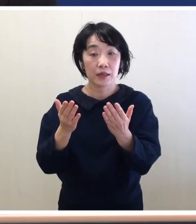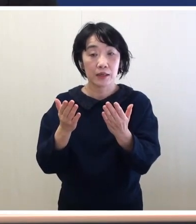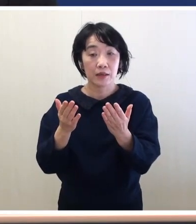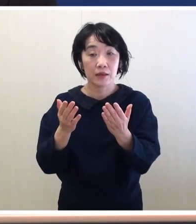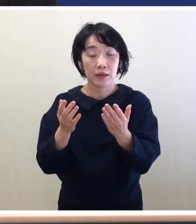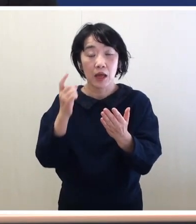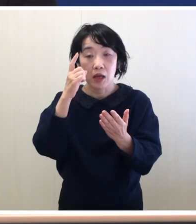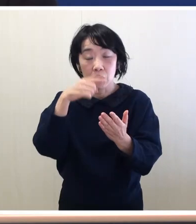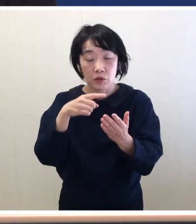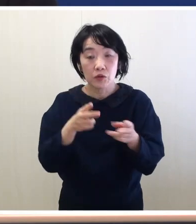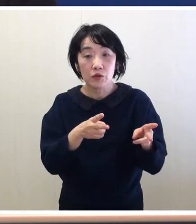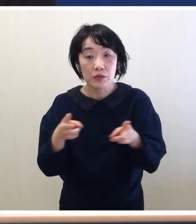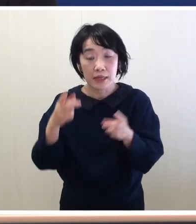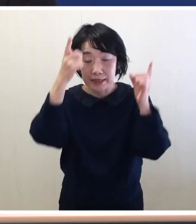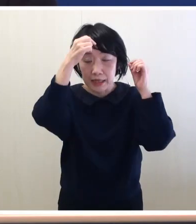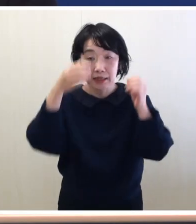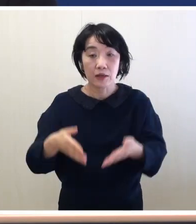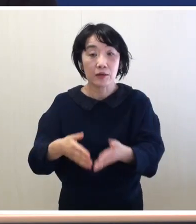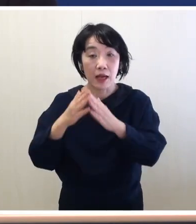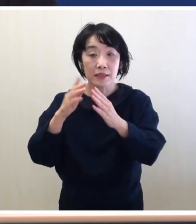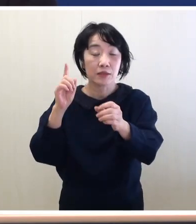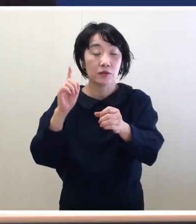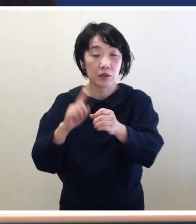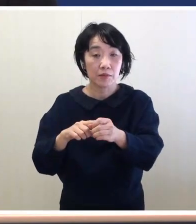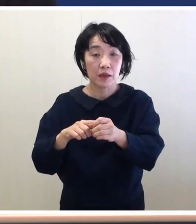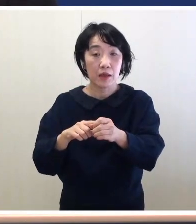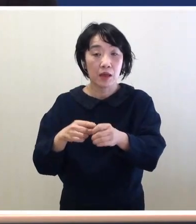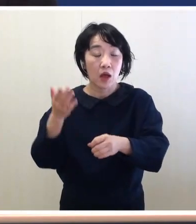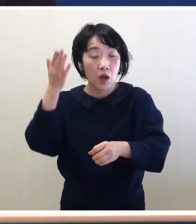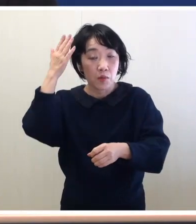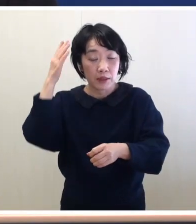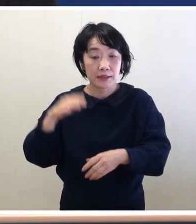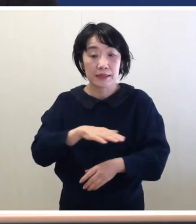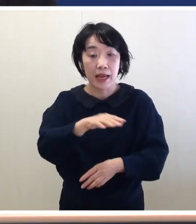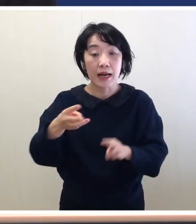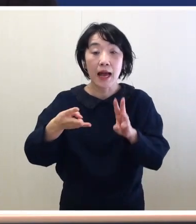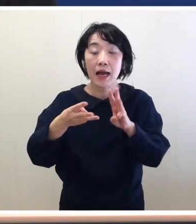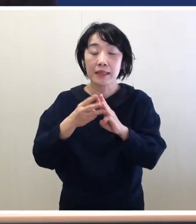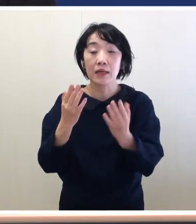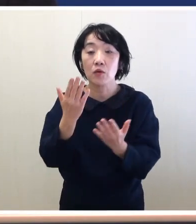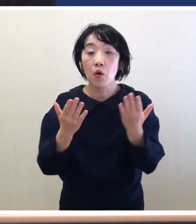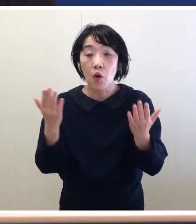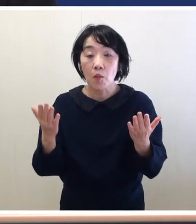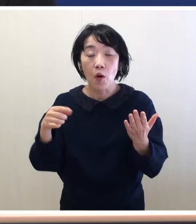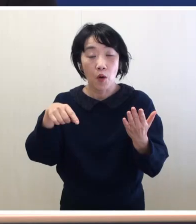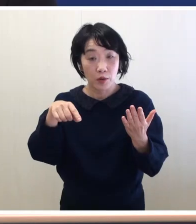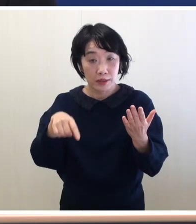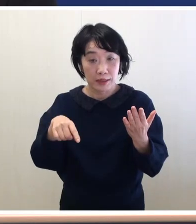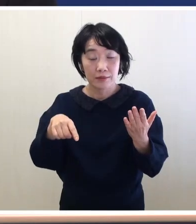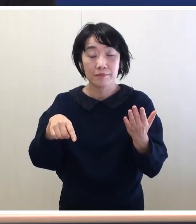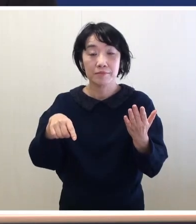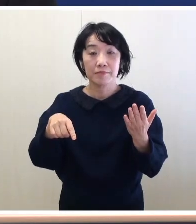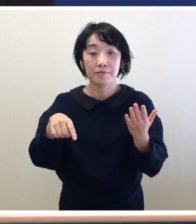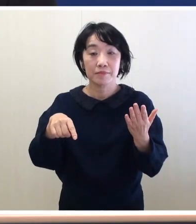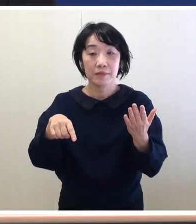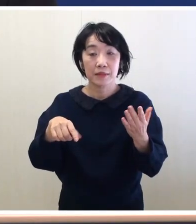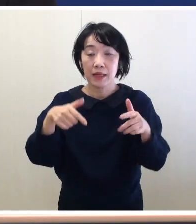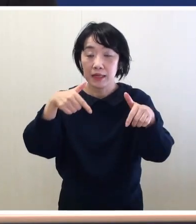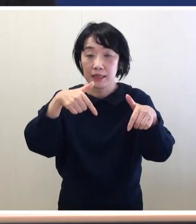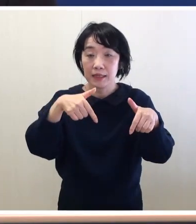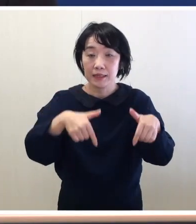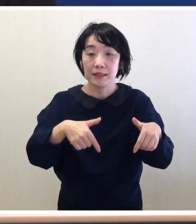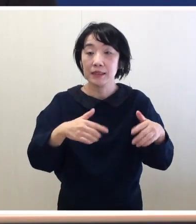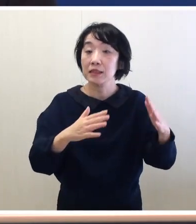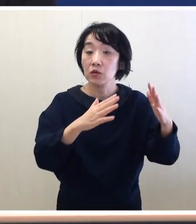の旧制大学開設のために、当時原田の森と言われておりました上津水の地